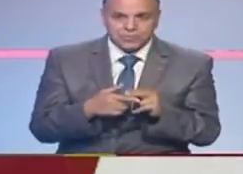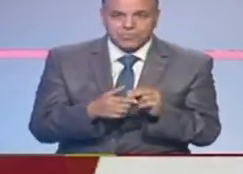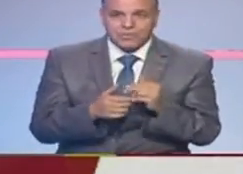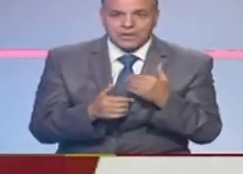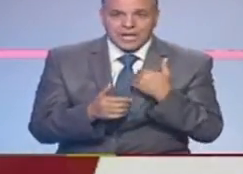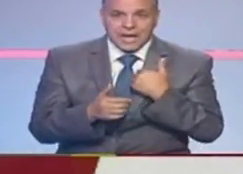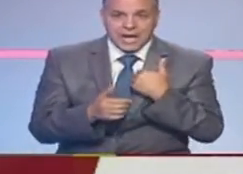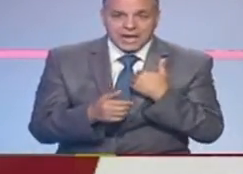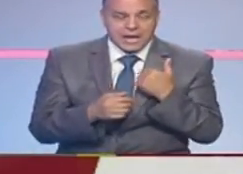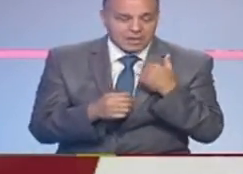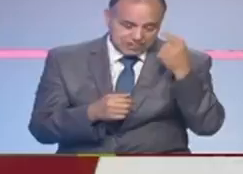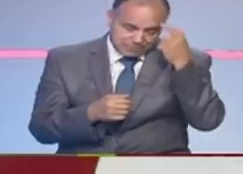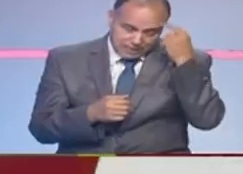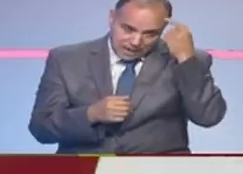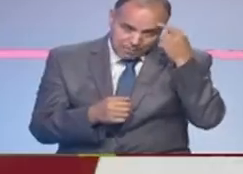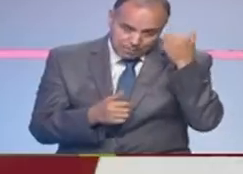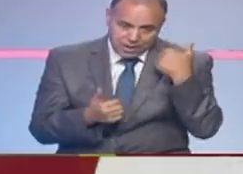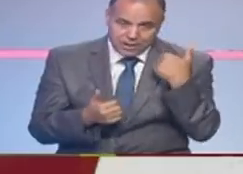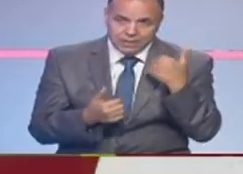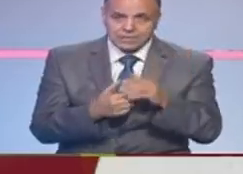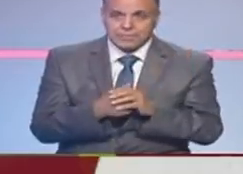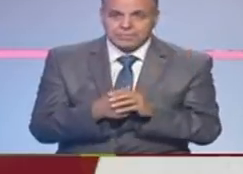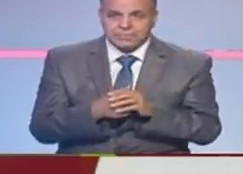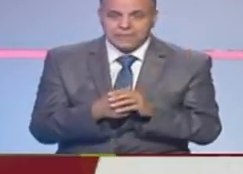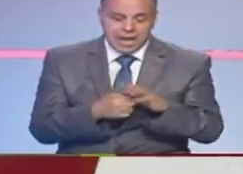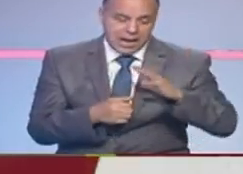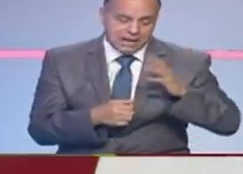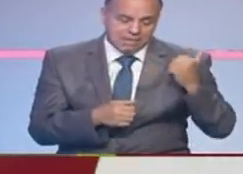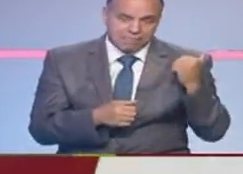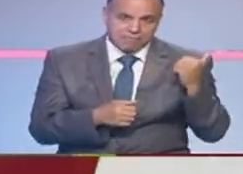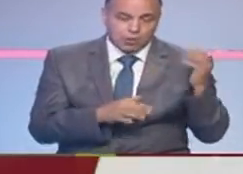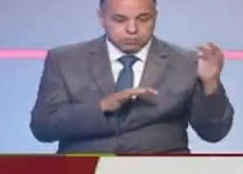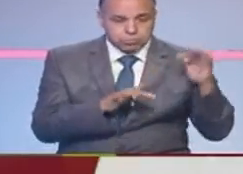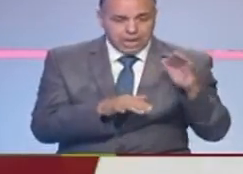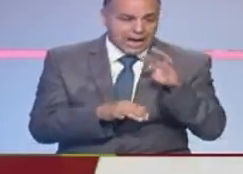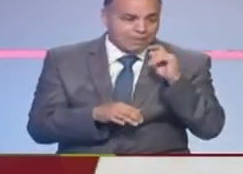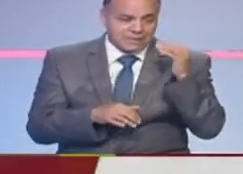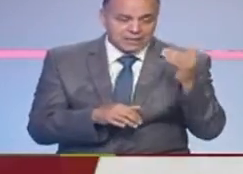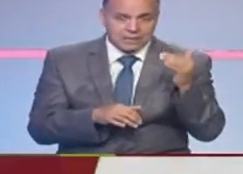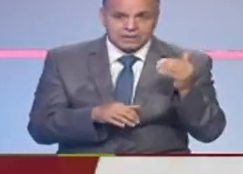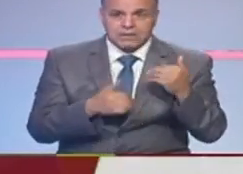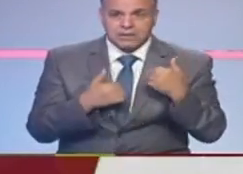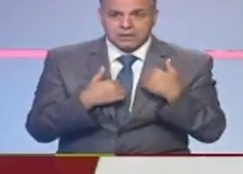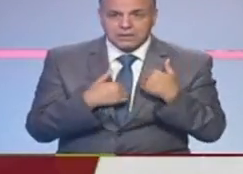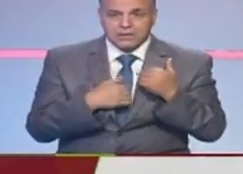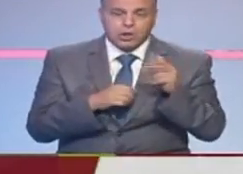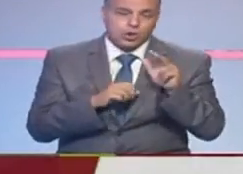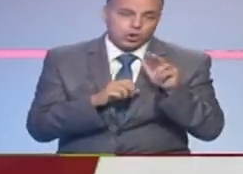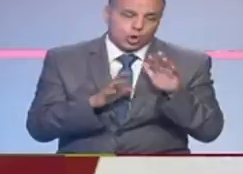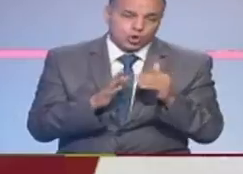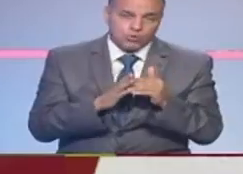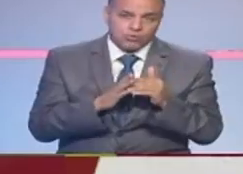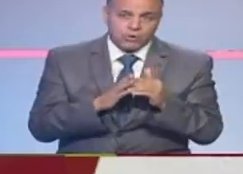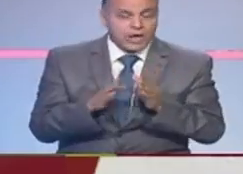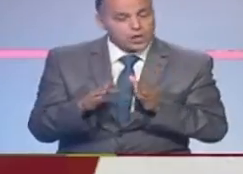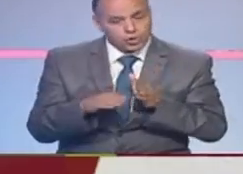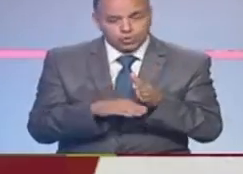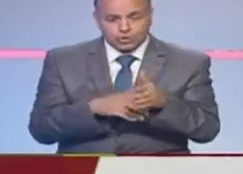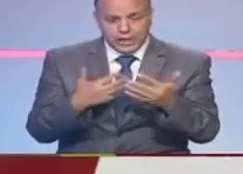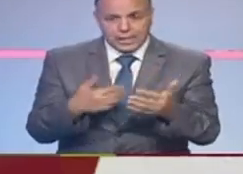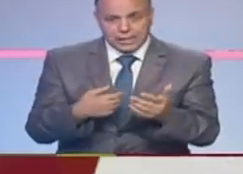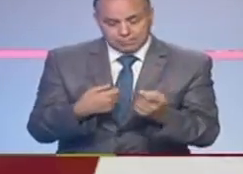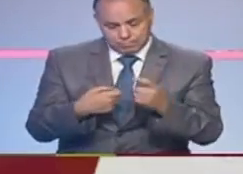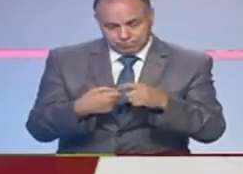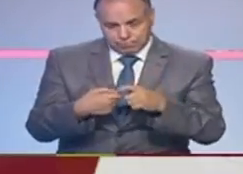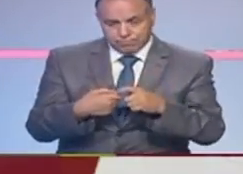هيك الحد اللي فات موقع واحد الاربعين سنه تسعه وثلاثين اثنين ولا تشكلها